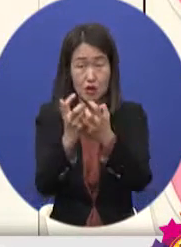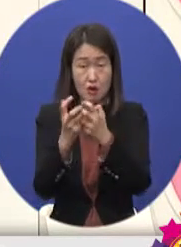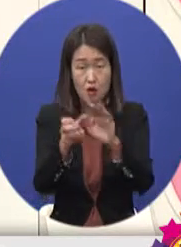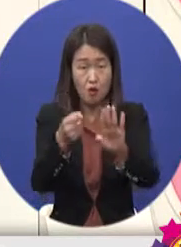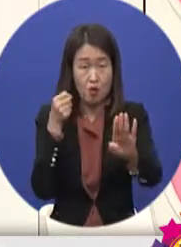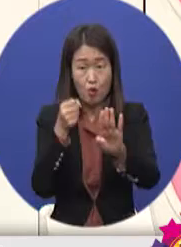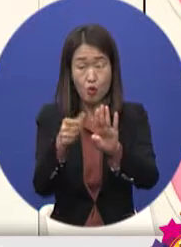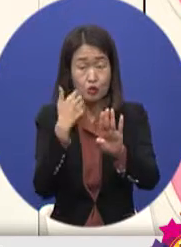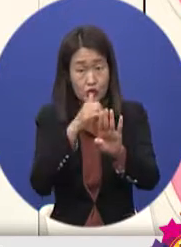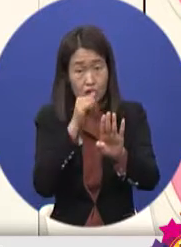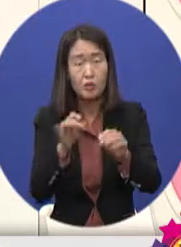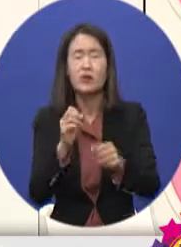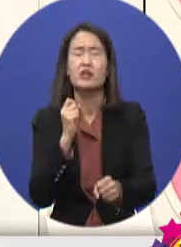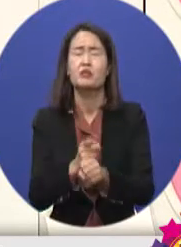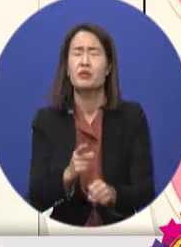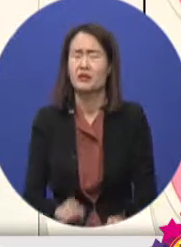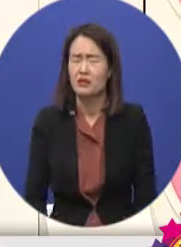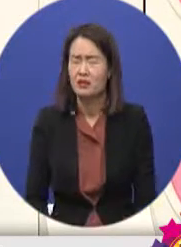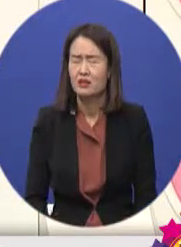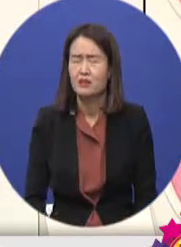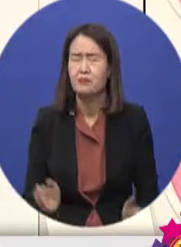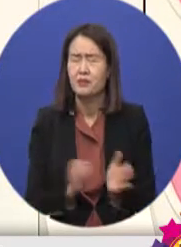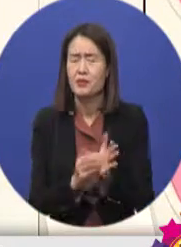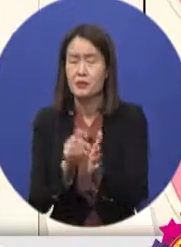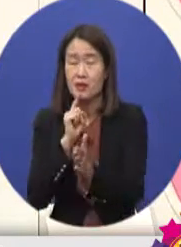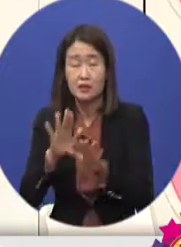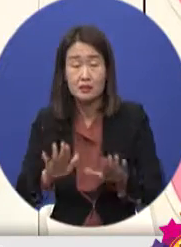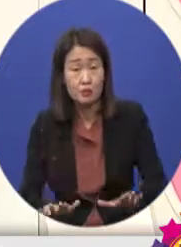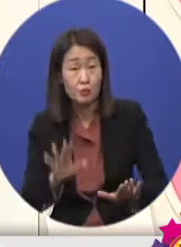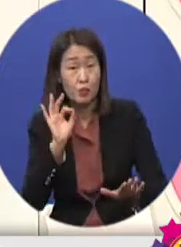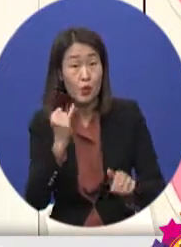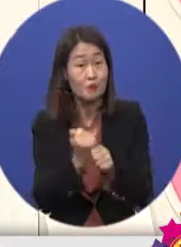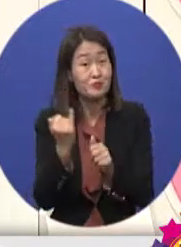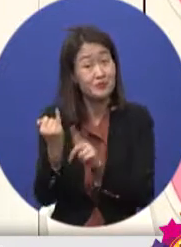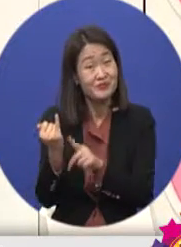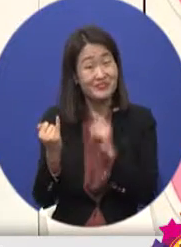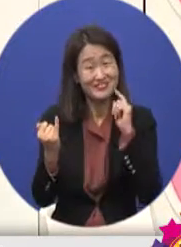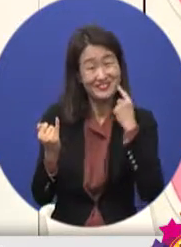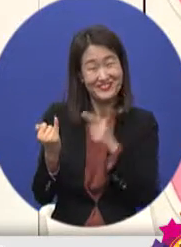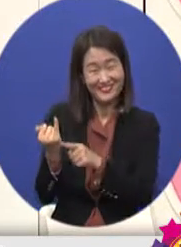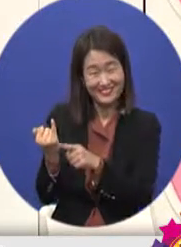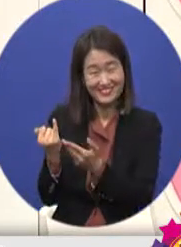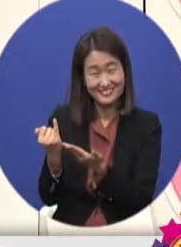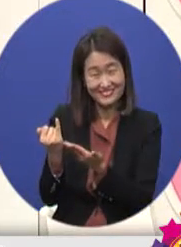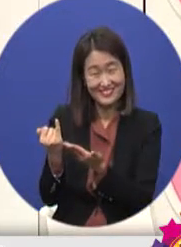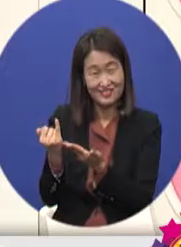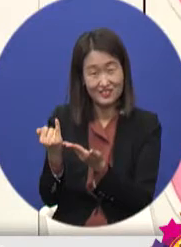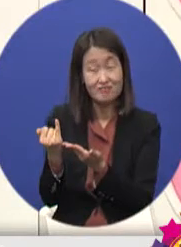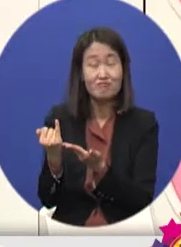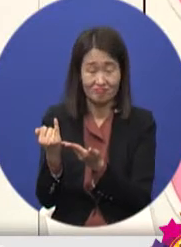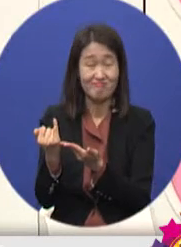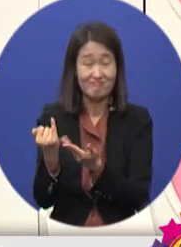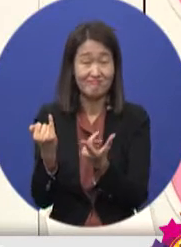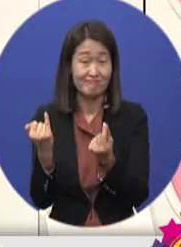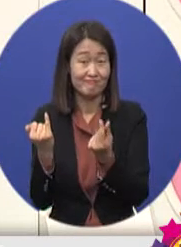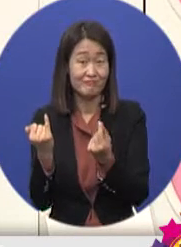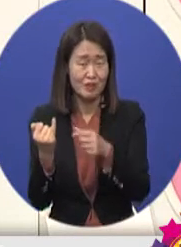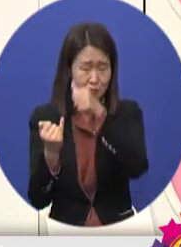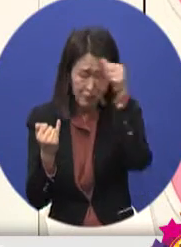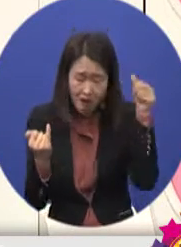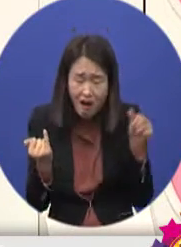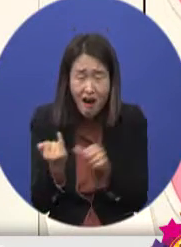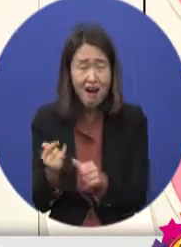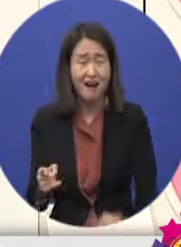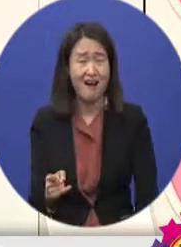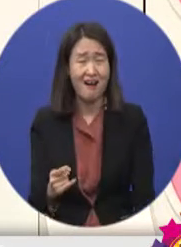그렇죠. 그러시구나. 지금도 여전히 그렇게 부인이 이쁘시고요. 예, 평생